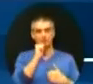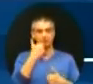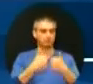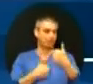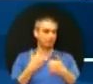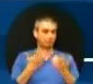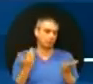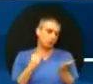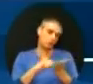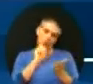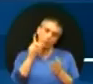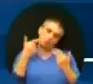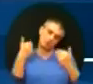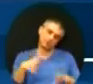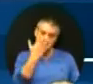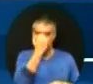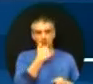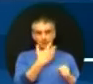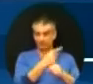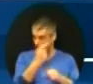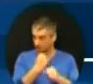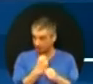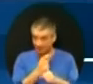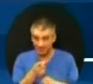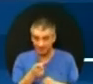להתמודד, שמה הוא יפסיד לחמאס. זה מה שאתה